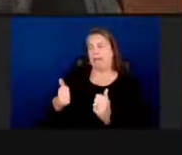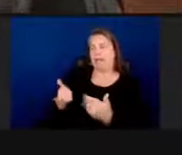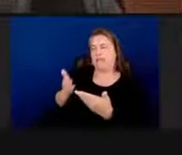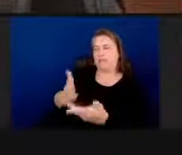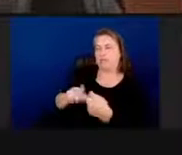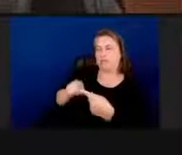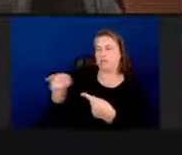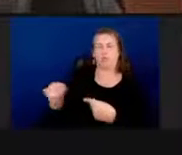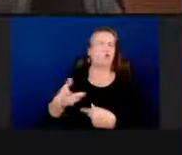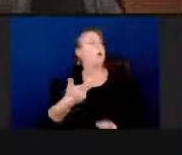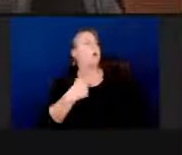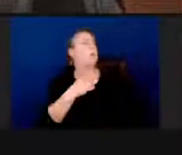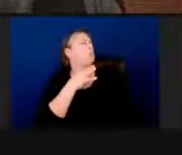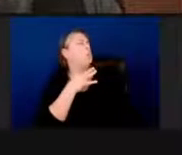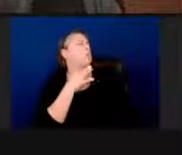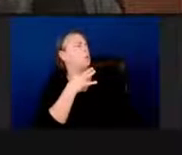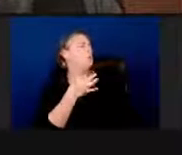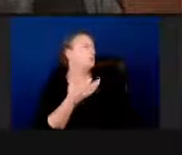نعم